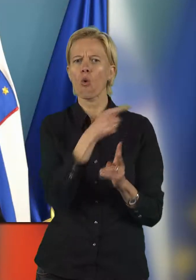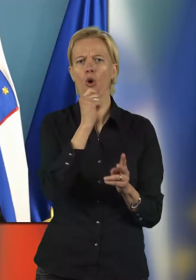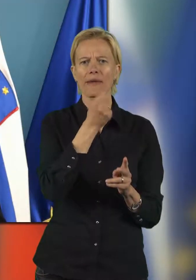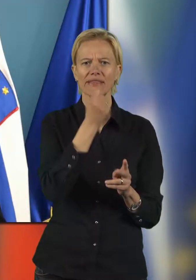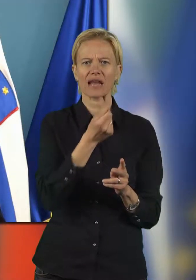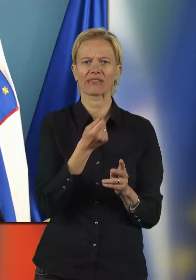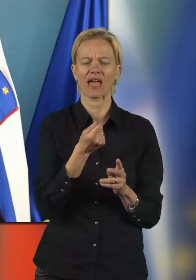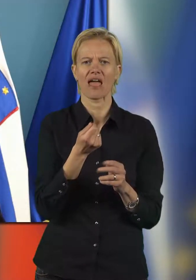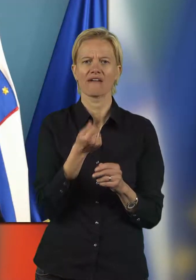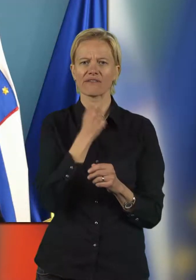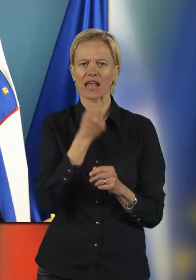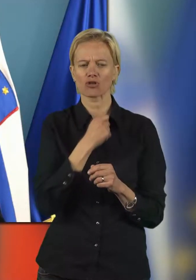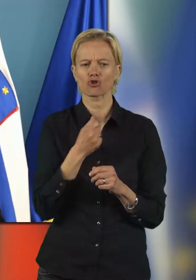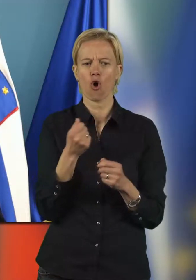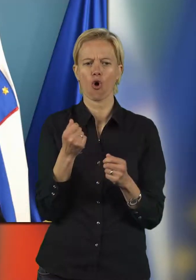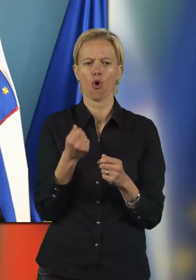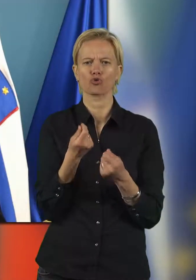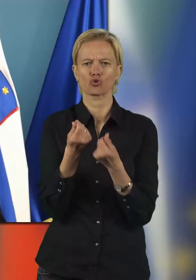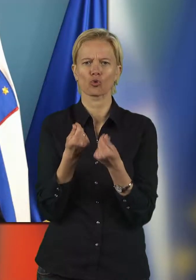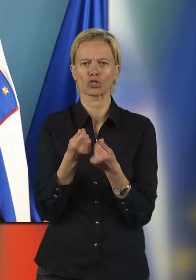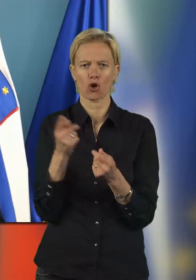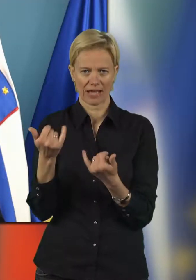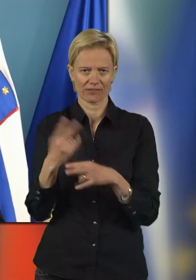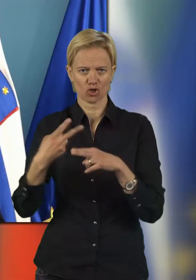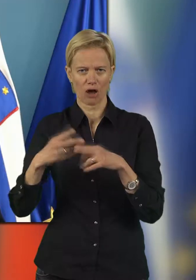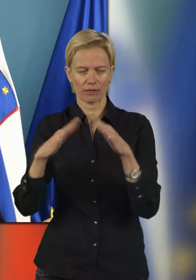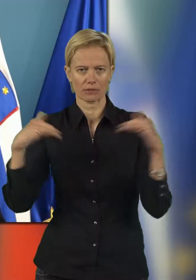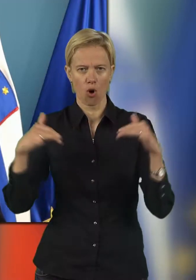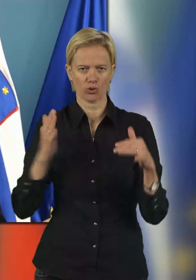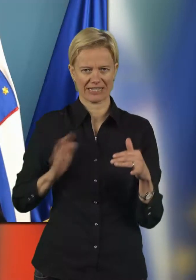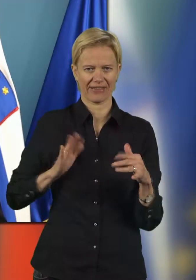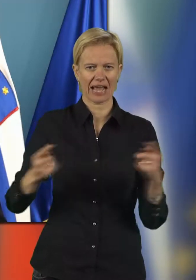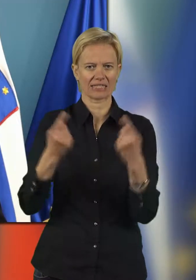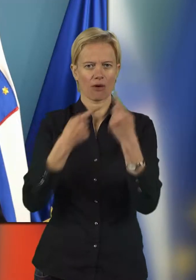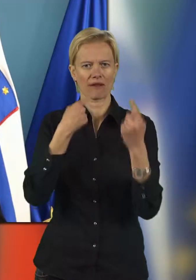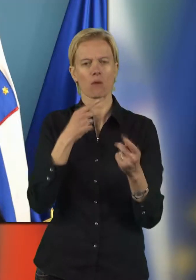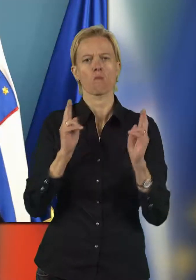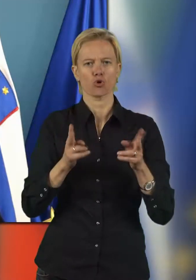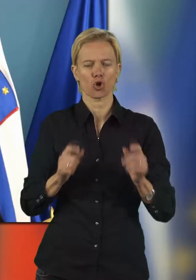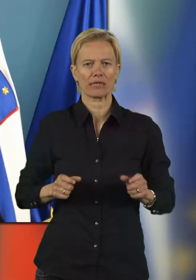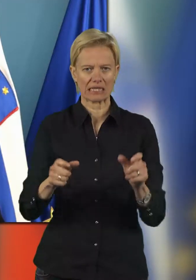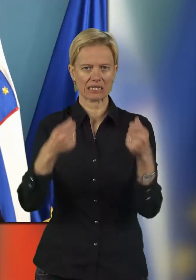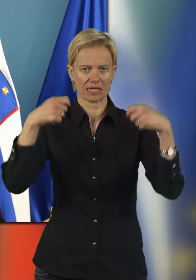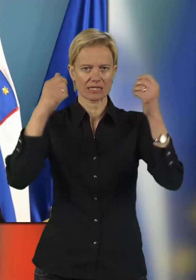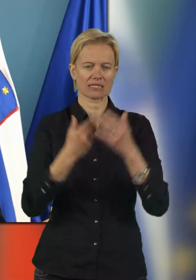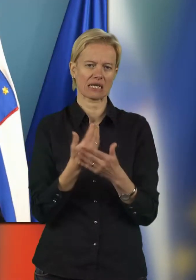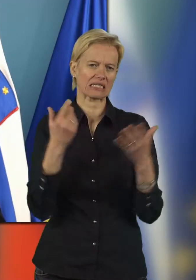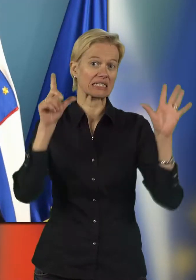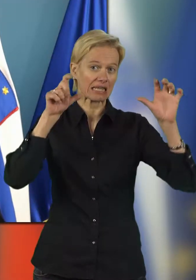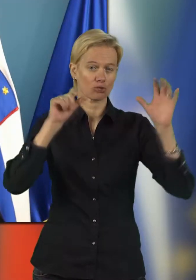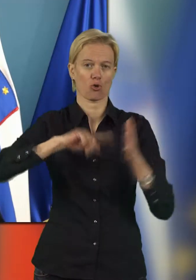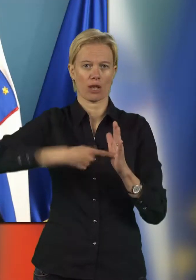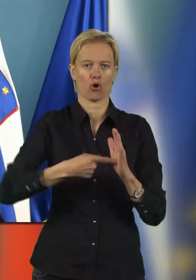finančno konstrukcijo zakona, ki je prav tako na mizi v Državnem zboru, civilne iniciative, ki pravi, da je tir možno zgraditi